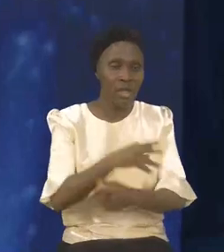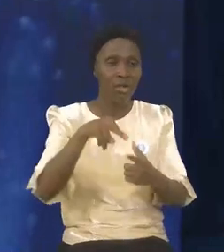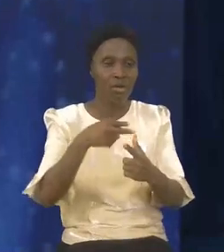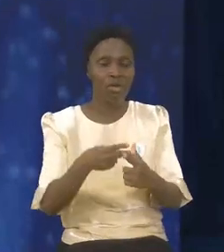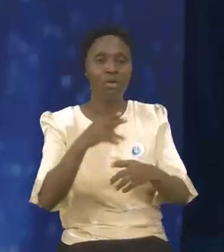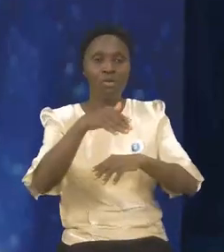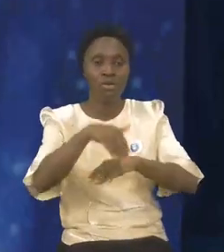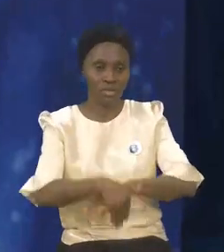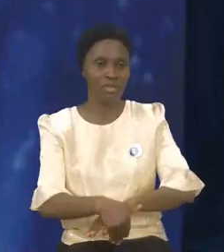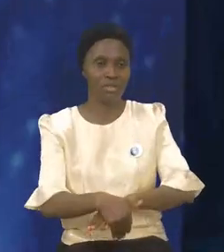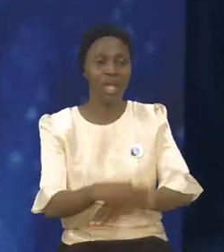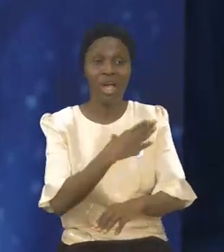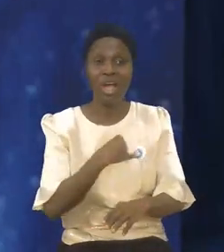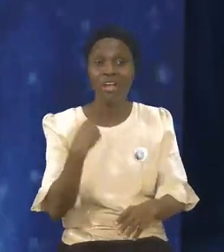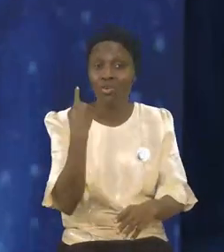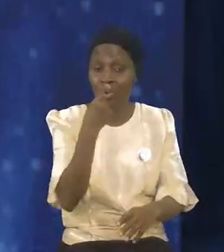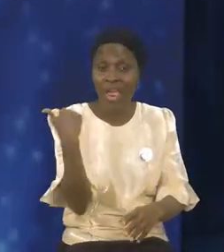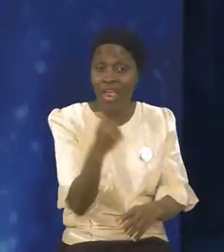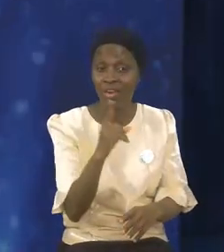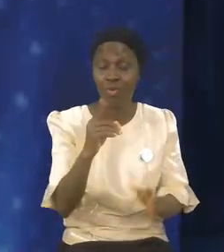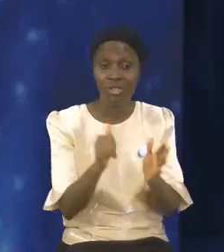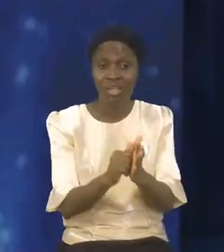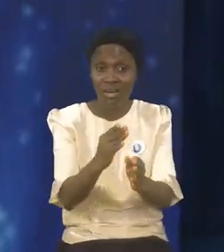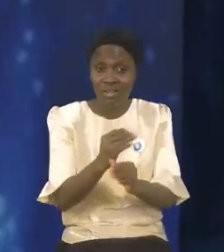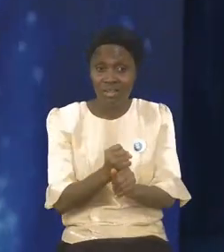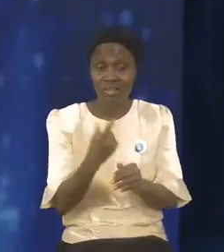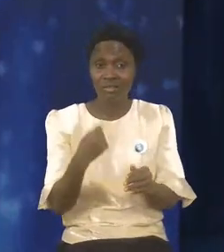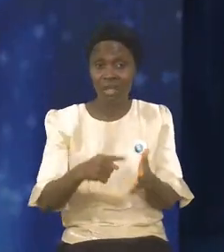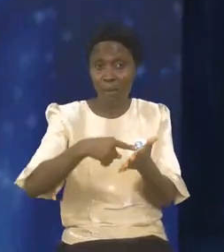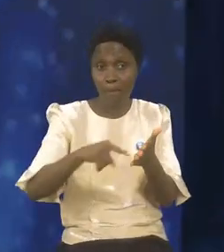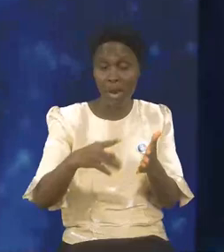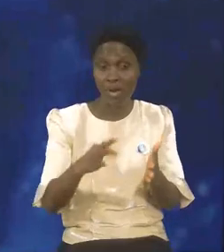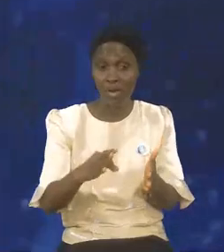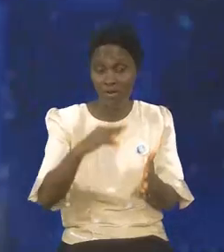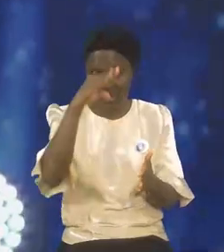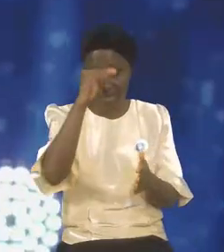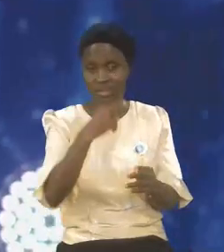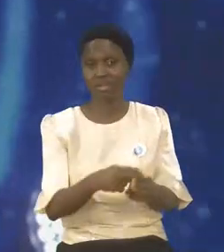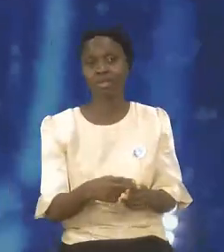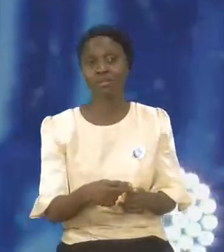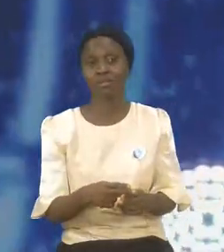et son image, et quiconque reçoit la marque de son nom.